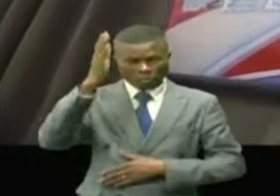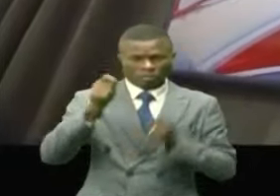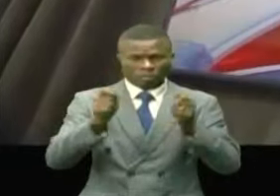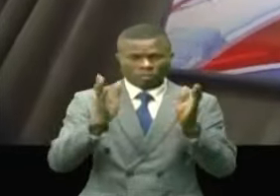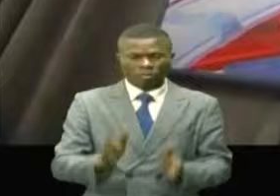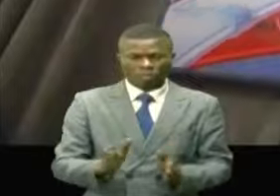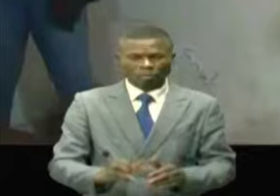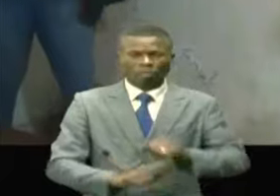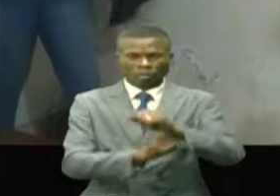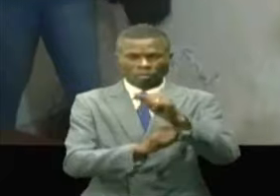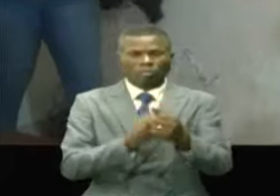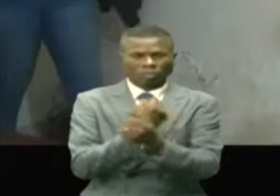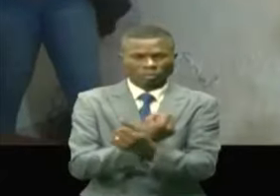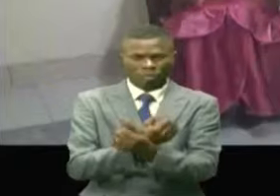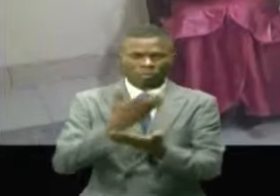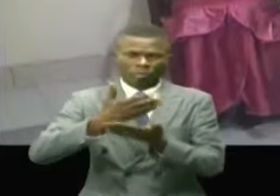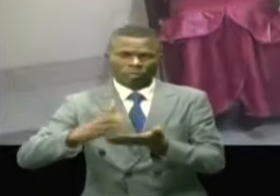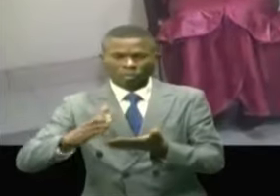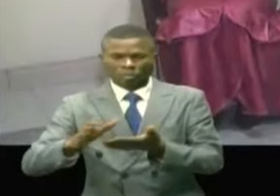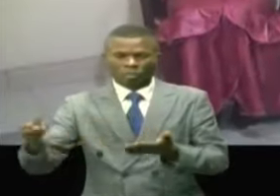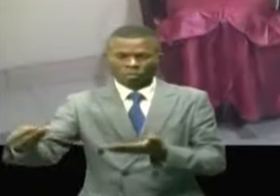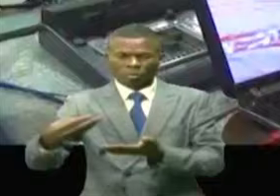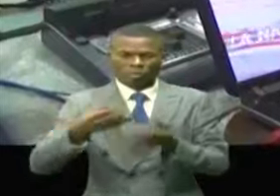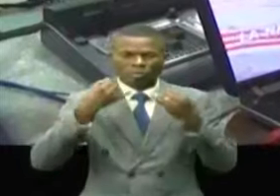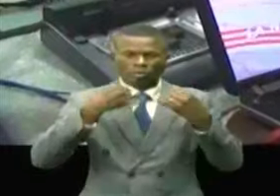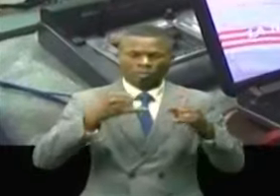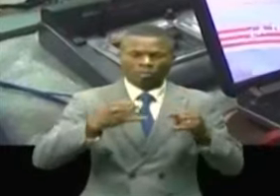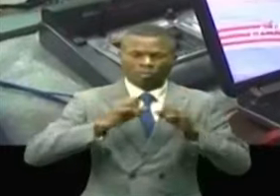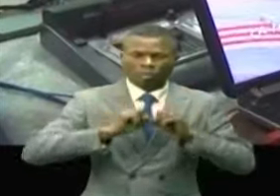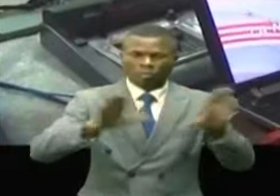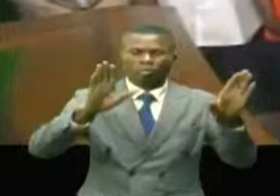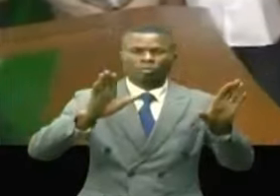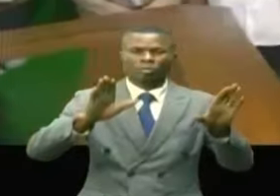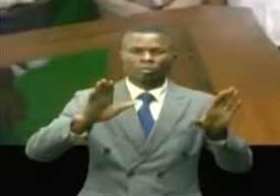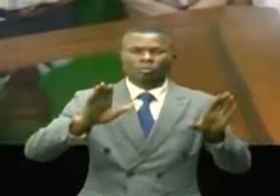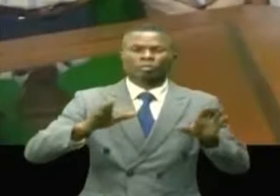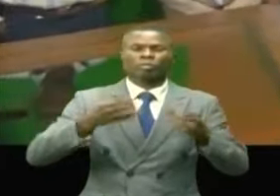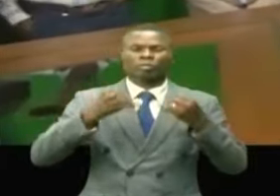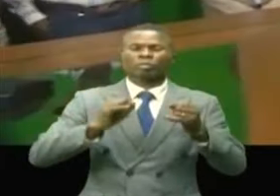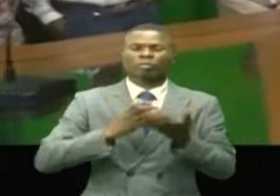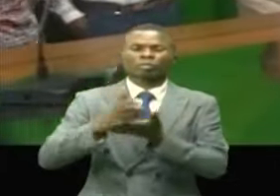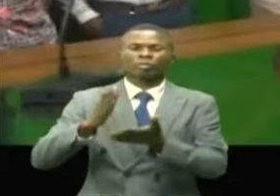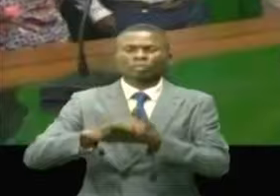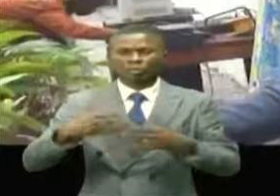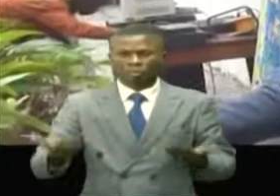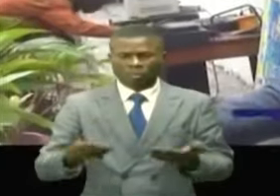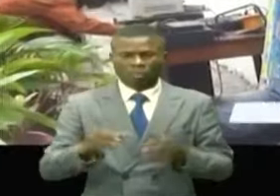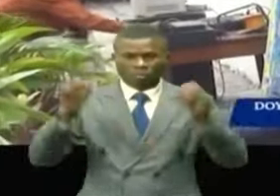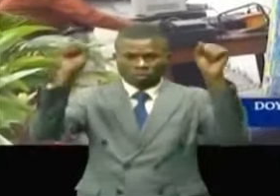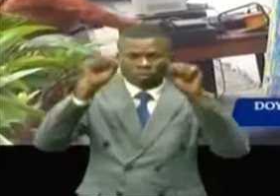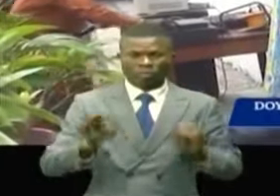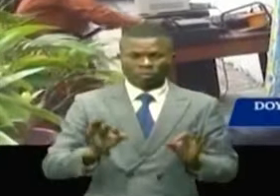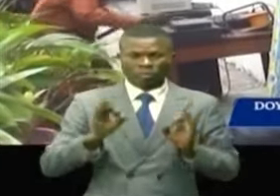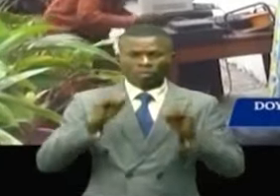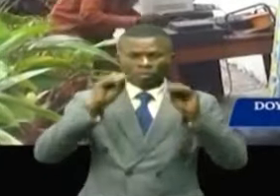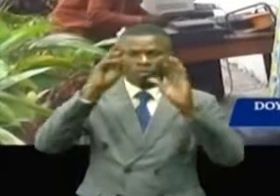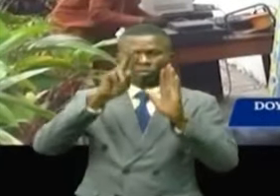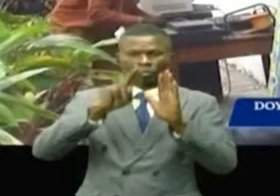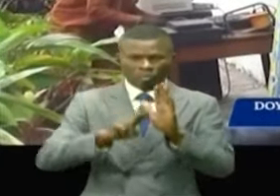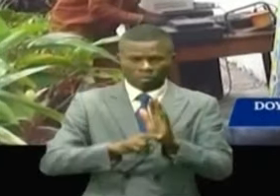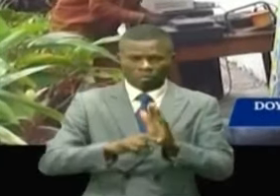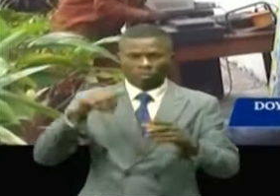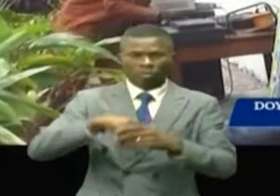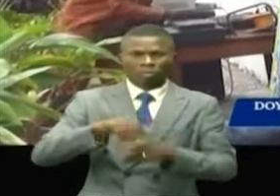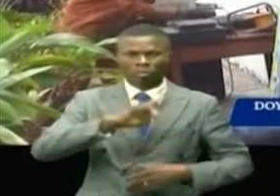audiovisuels en respectant les étapes de la collecte traitement diffusion et la conservation de l'information l'actuel système d'enseignement auquel la